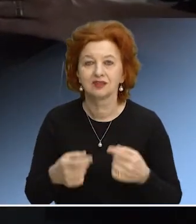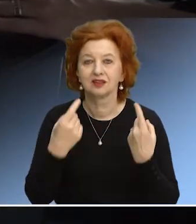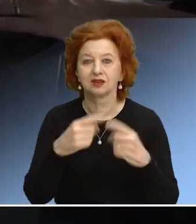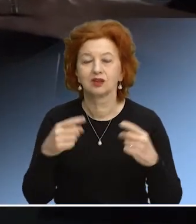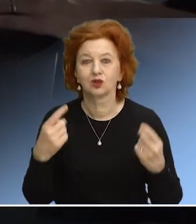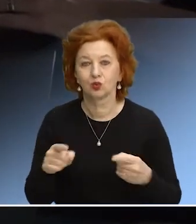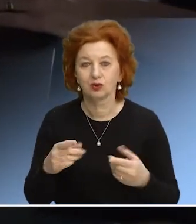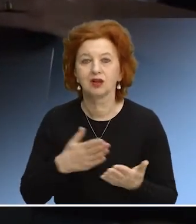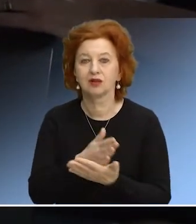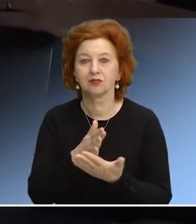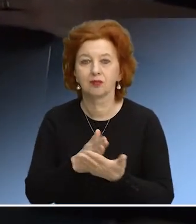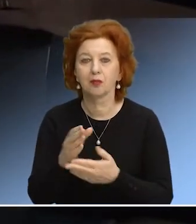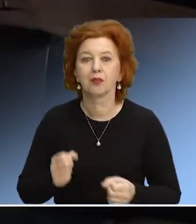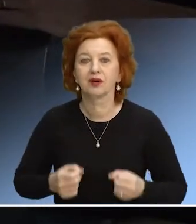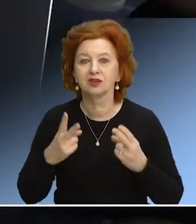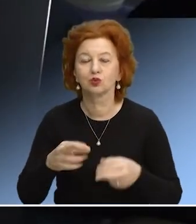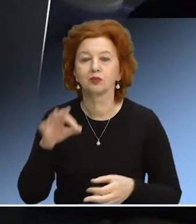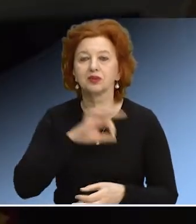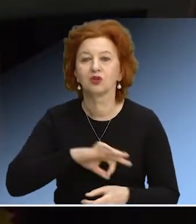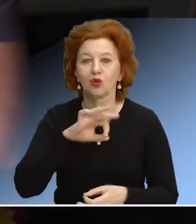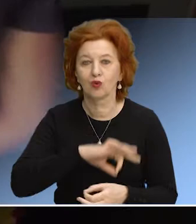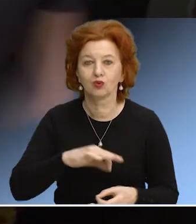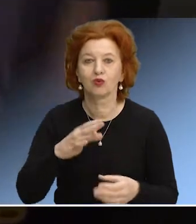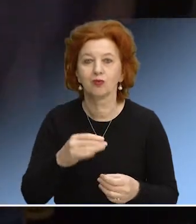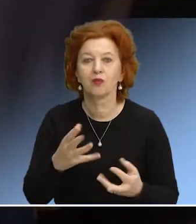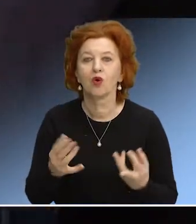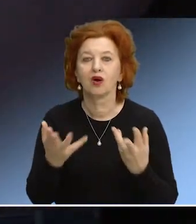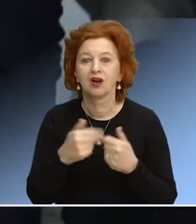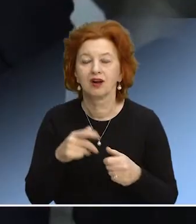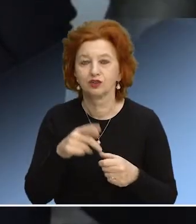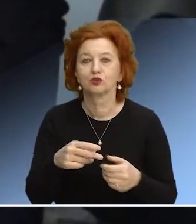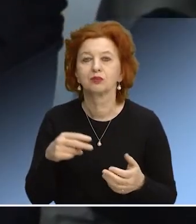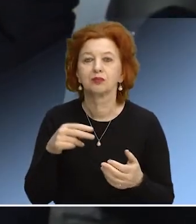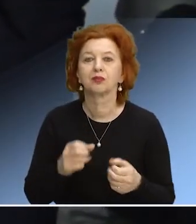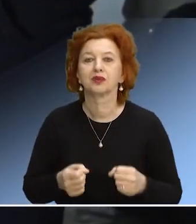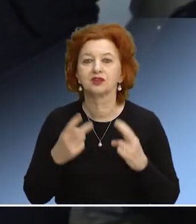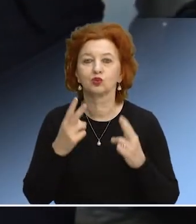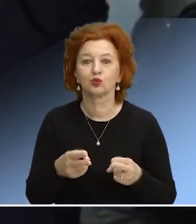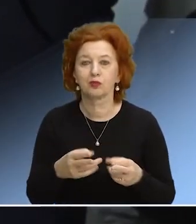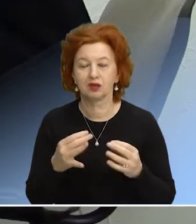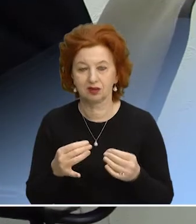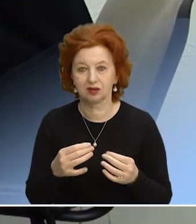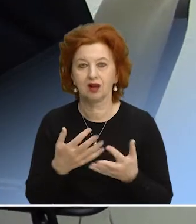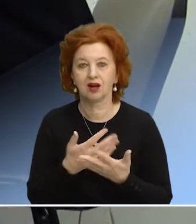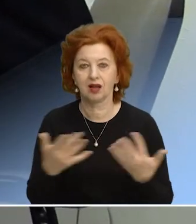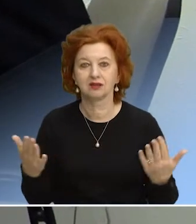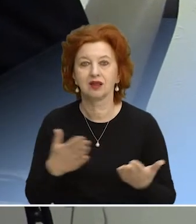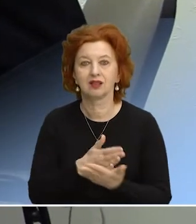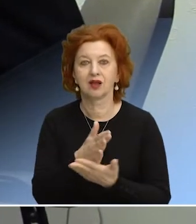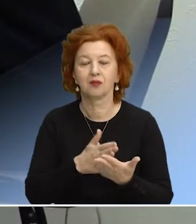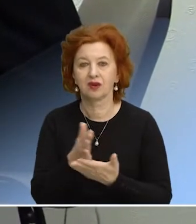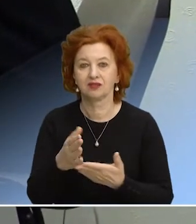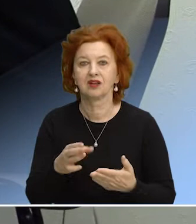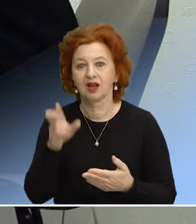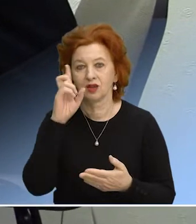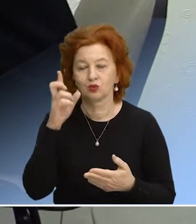хозяйства, противодействия легализации преступных доходов. И третье место по количеству учтенных преступлений коррупционной направленности, в том